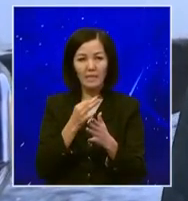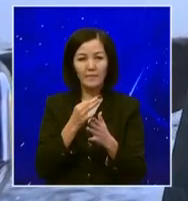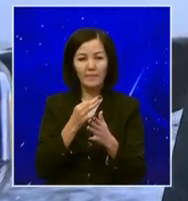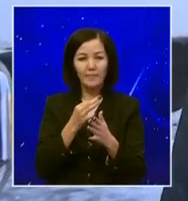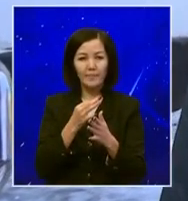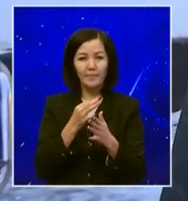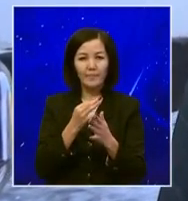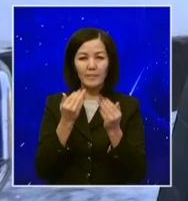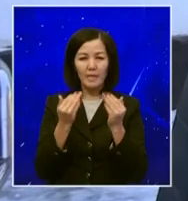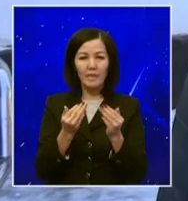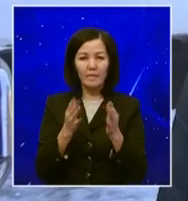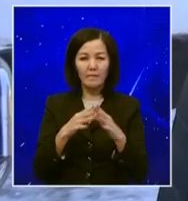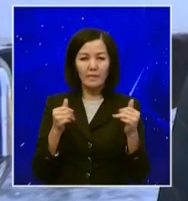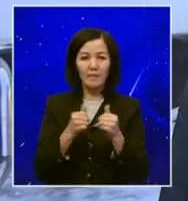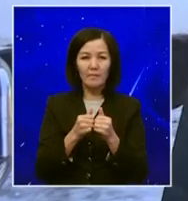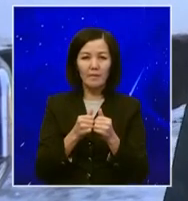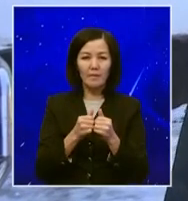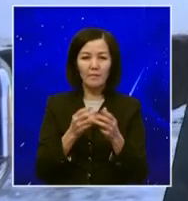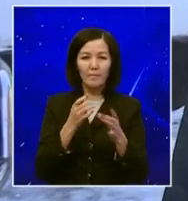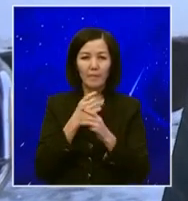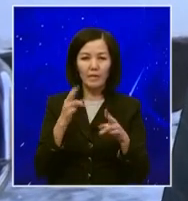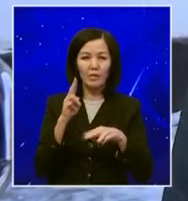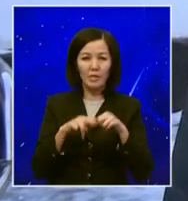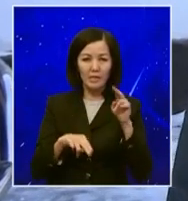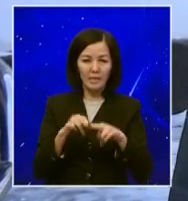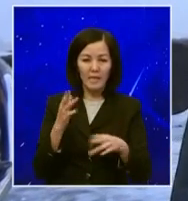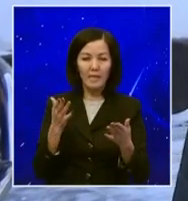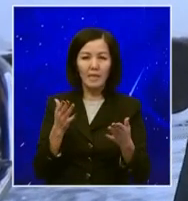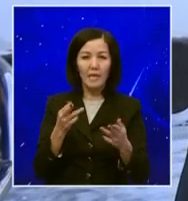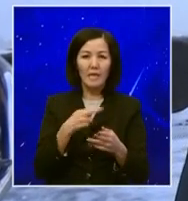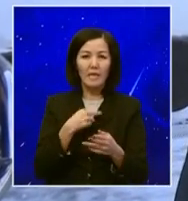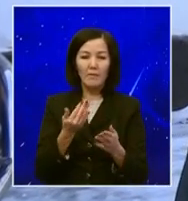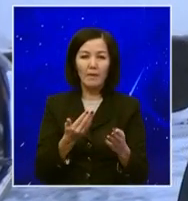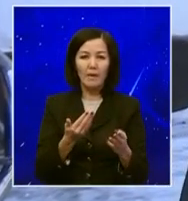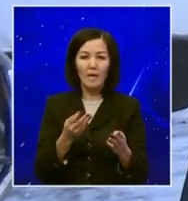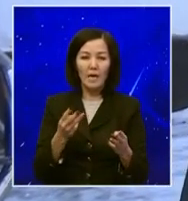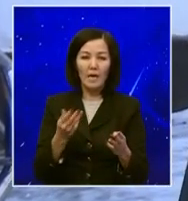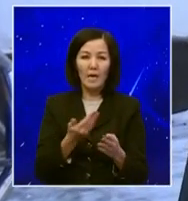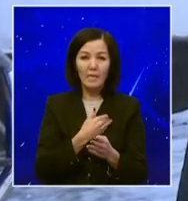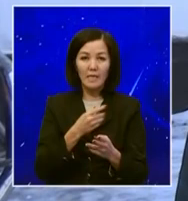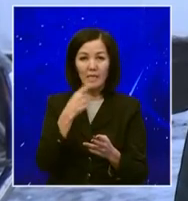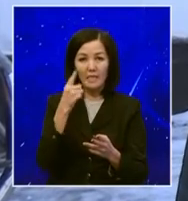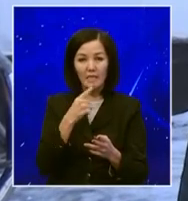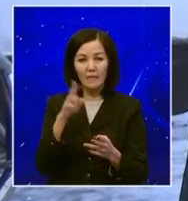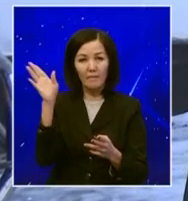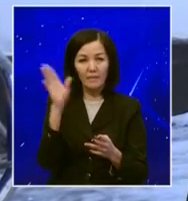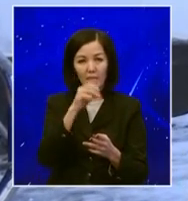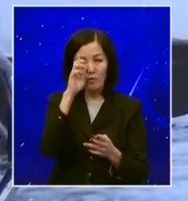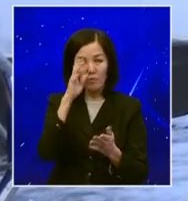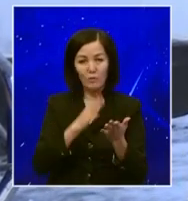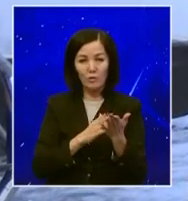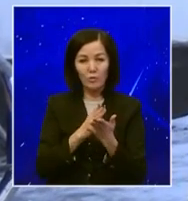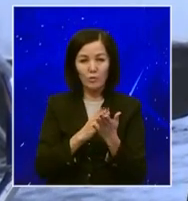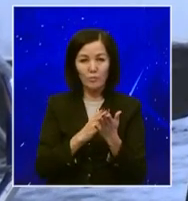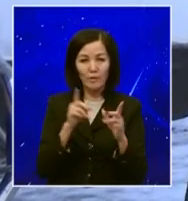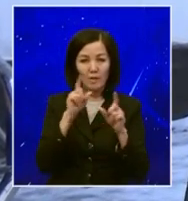и данным семьям новогоднее праздничное настроение. Я бы хотела призвать всех государственных служащих поддержать эту